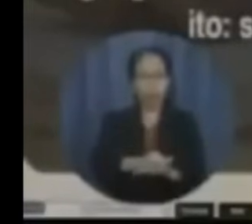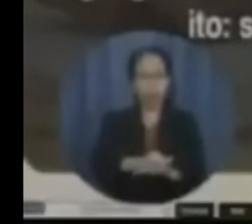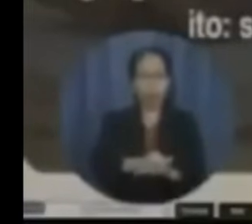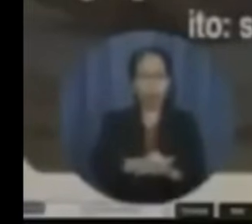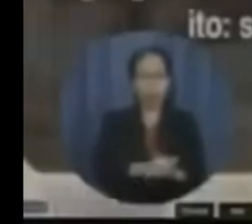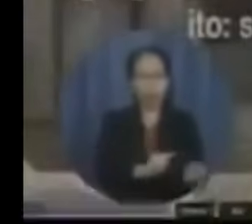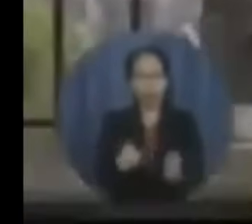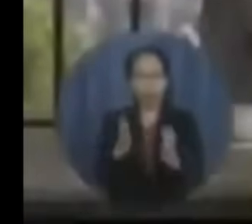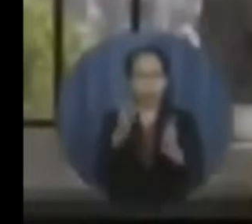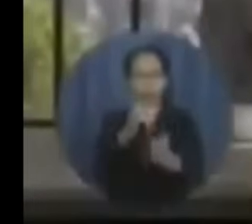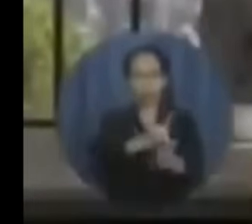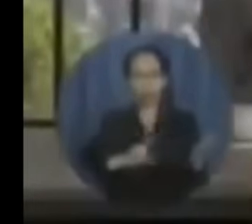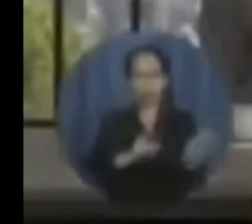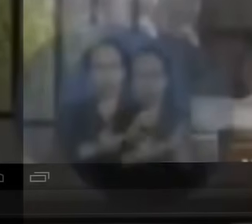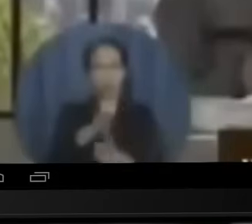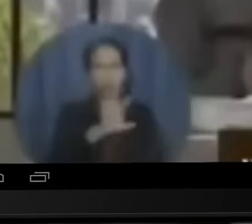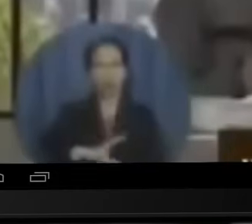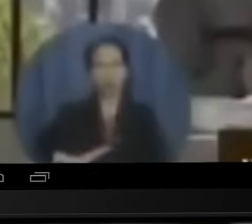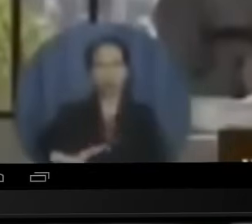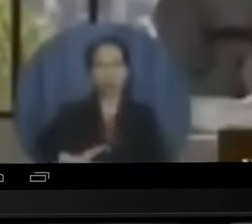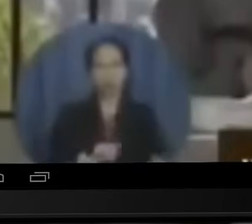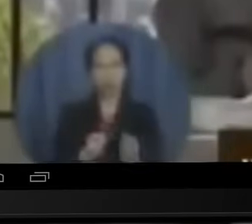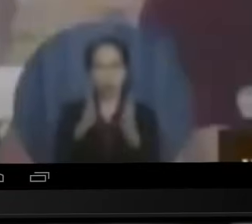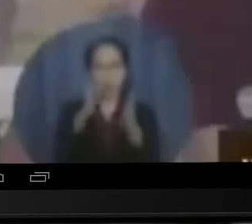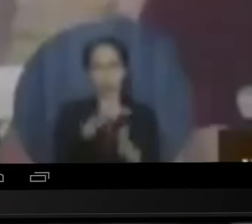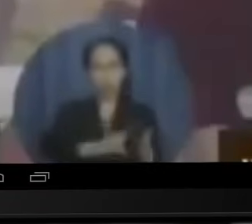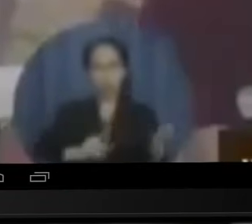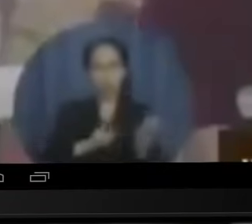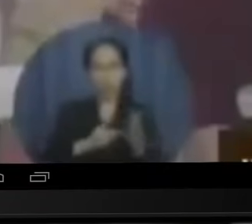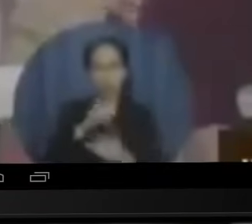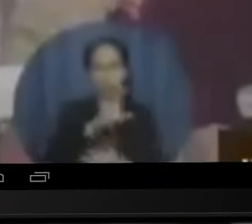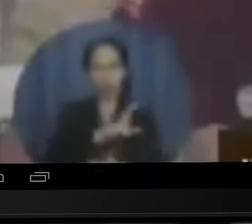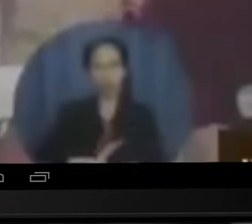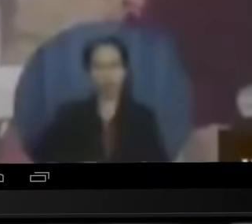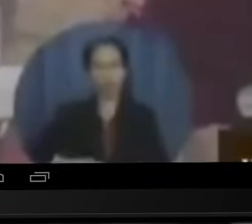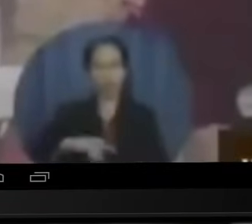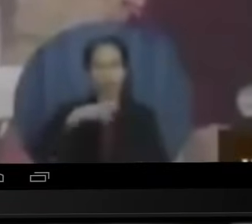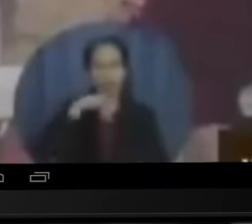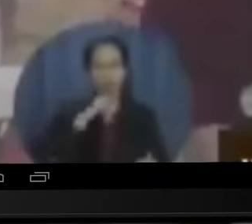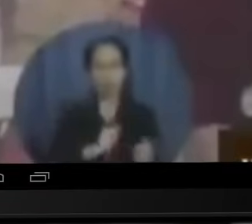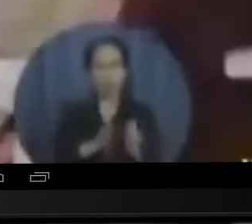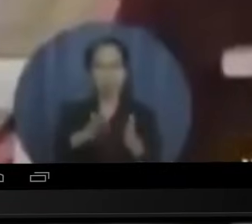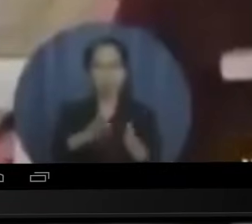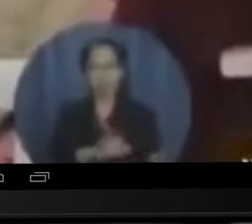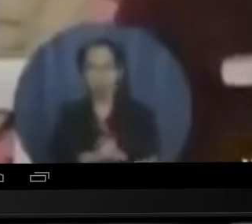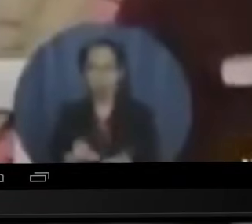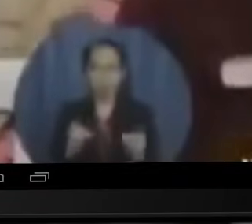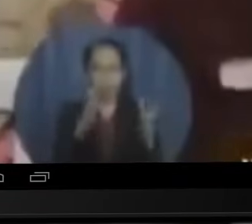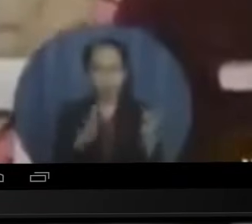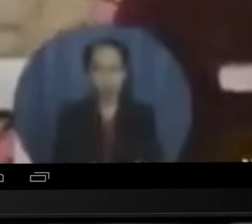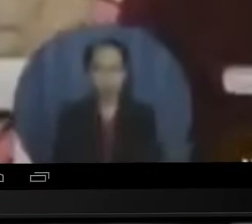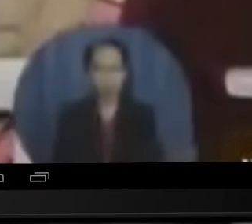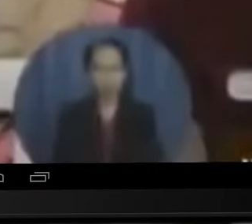Apostol ng Panginoong Jesus. Alagad ng Panginoong Jesus. Kundi man apostol, disipulo yan.